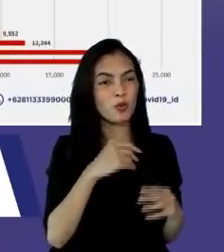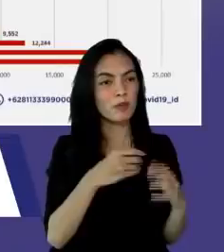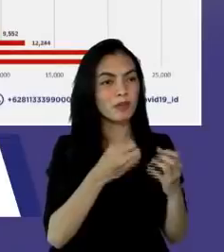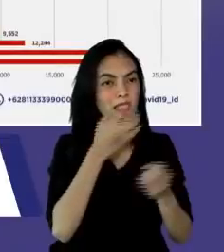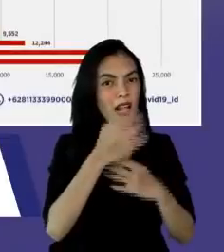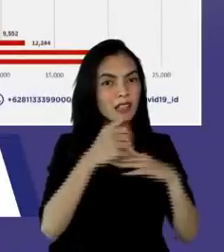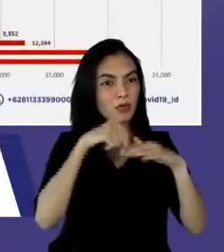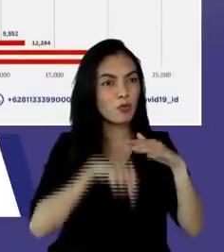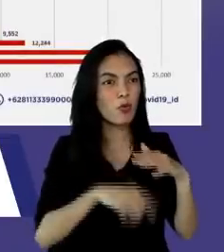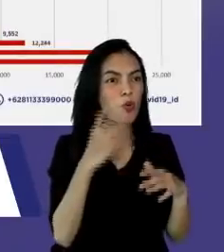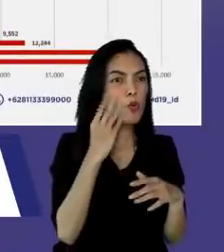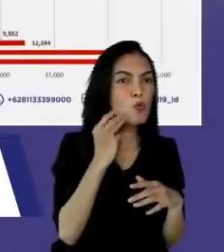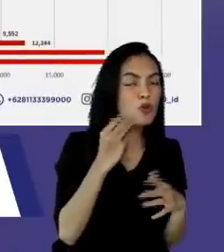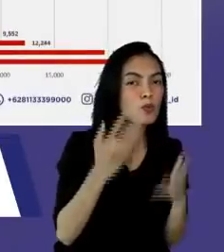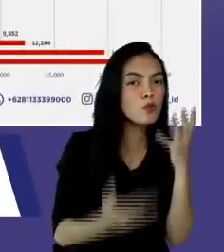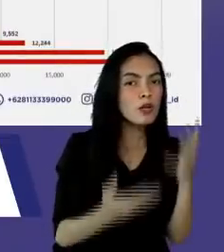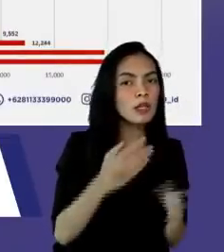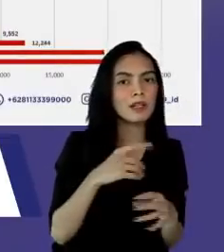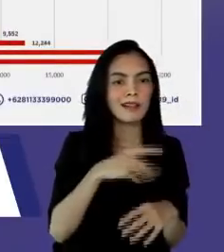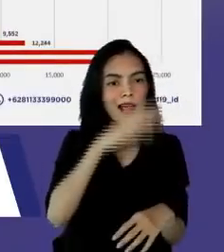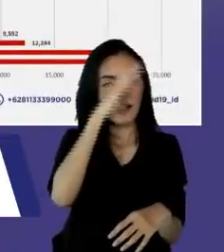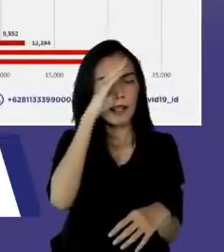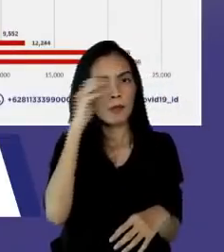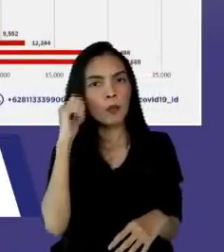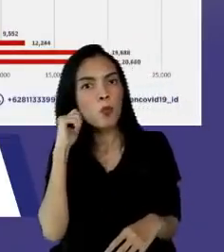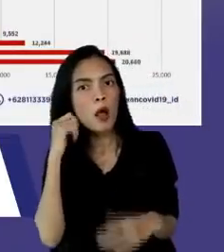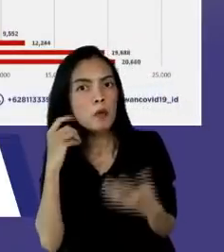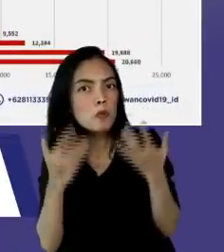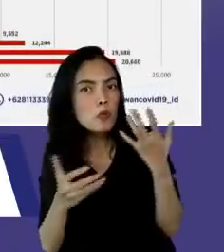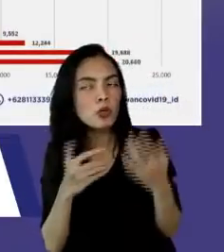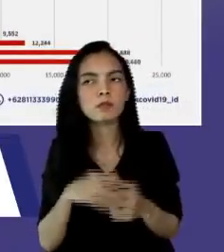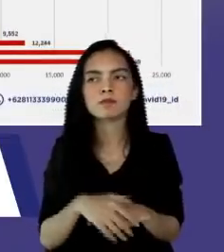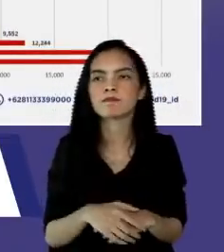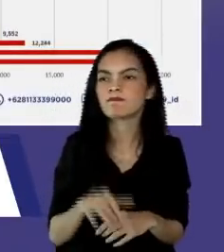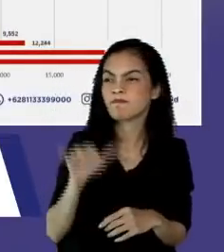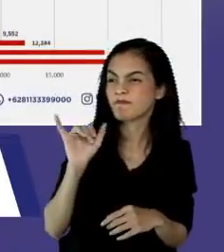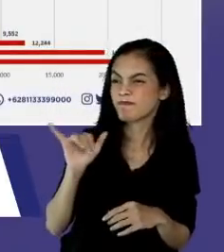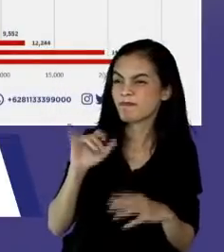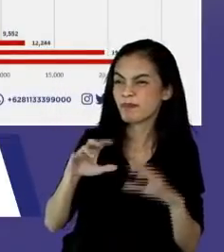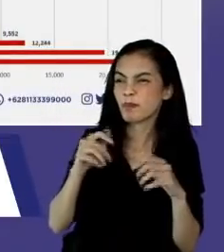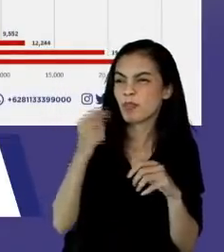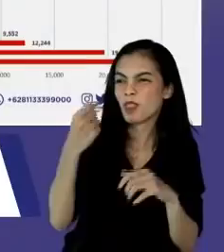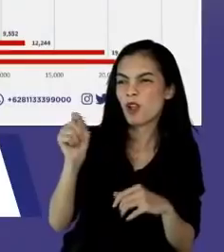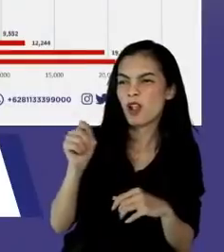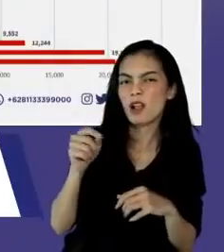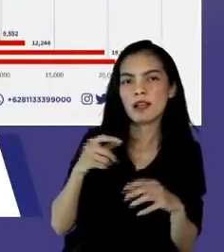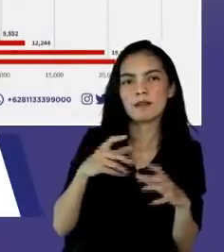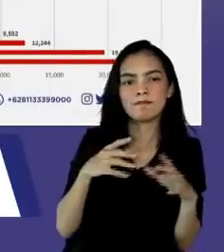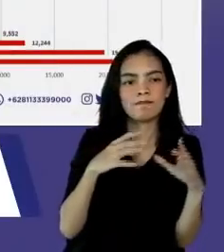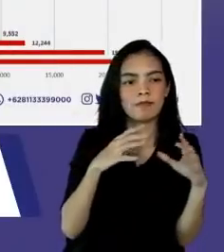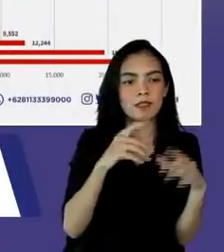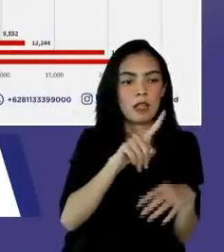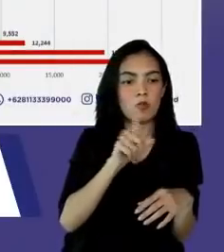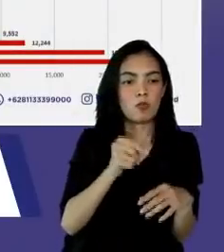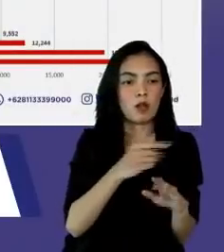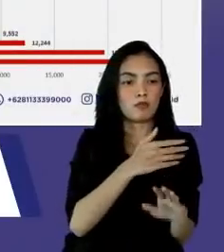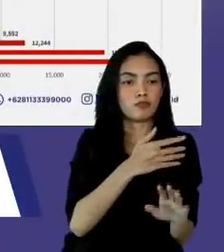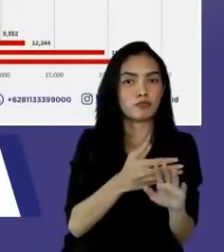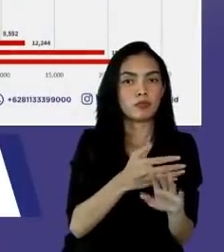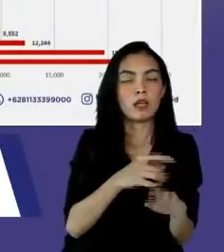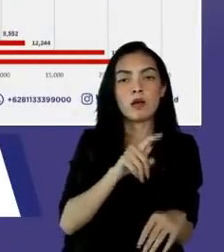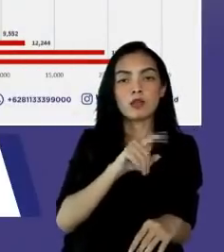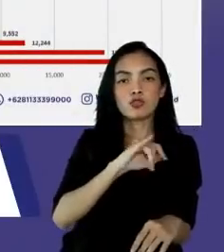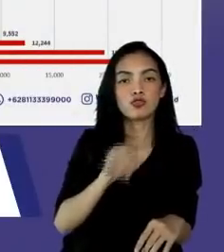dari umur, barangkali kemudian jenis kelamin ya. Betul. Sebelum masuk ke karakteristik, ini dalam 1 bulan terakhir di